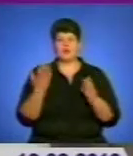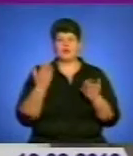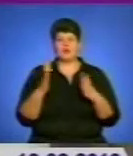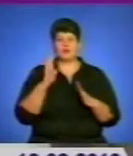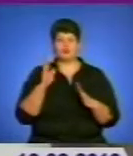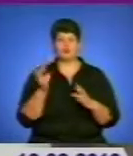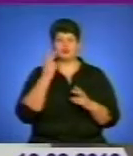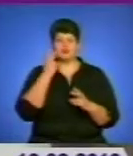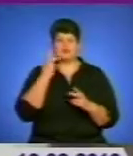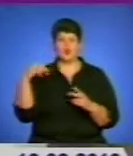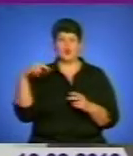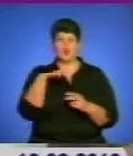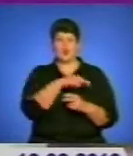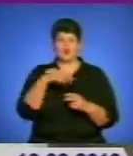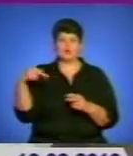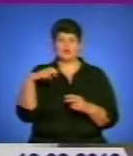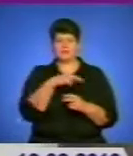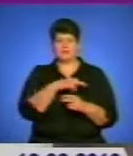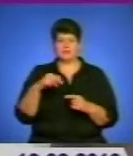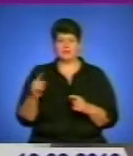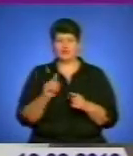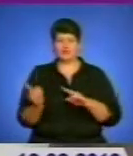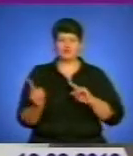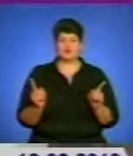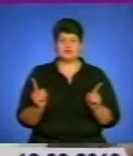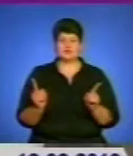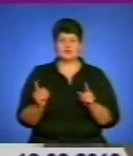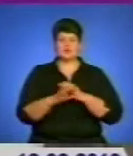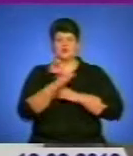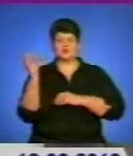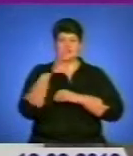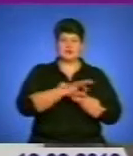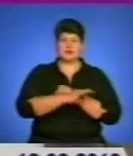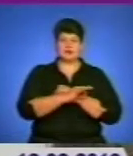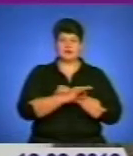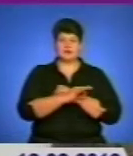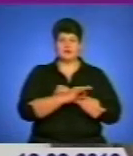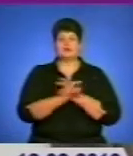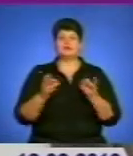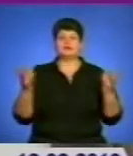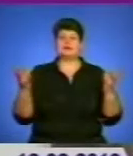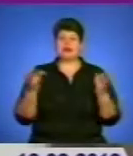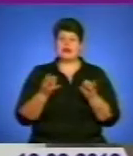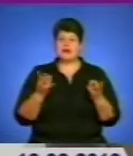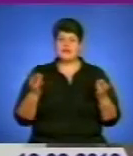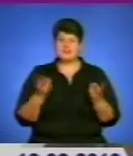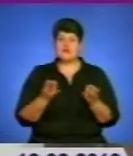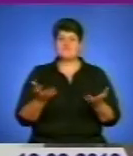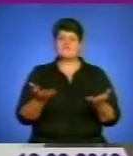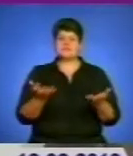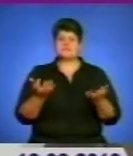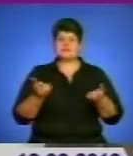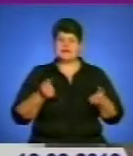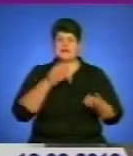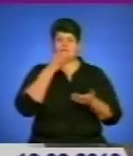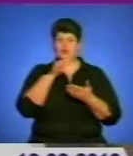будуть постійно ходити туди, сюди, зі сходу на захід. Нарешті треба, як він сказав, взяти